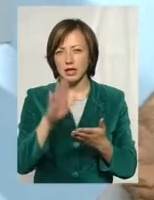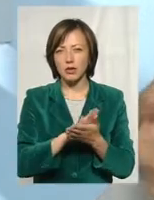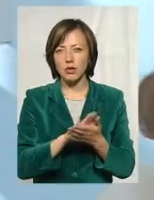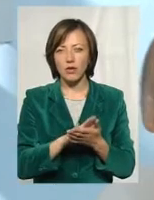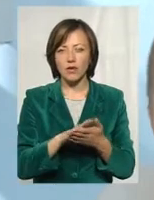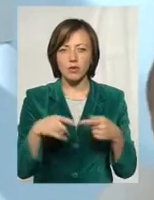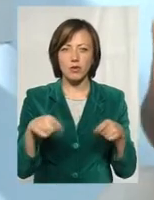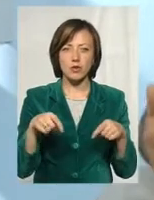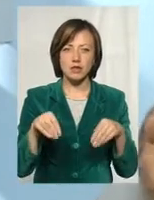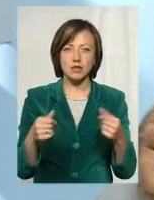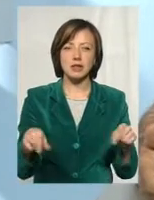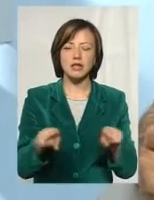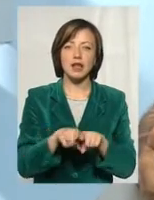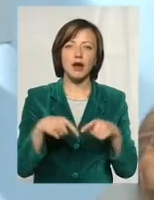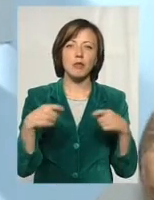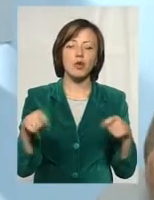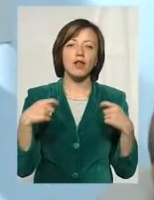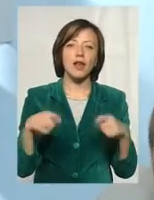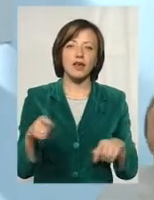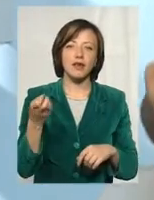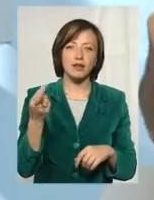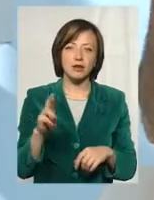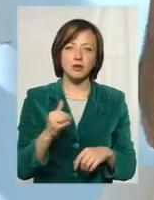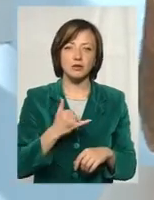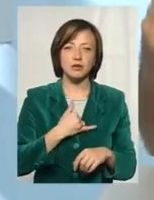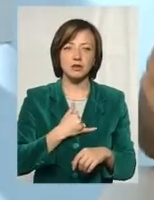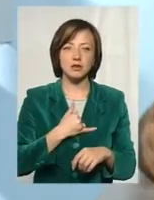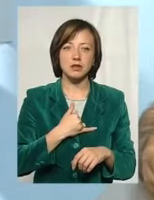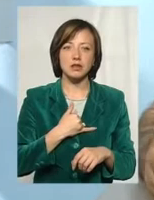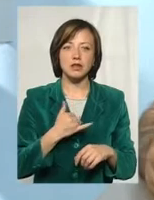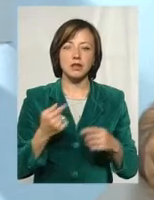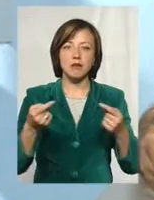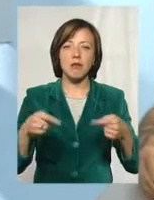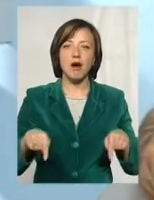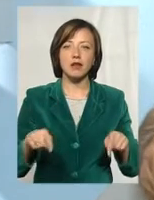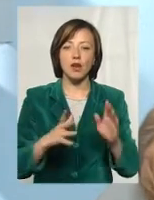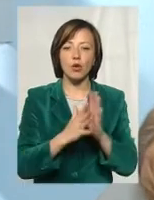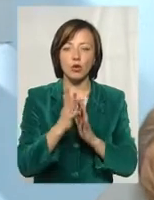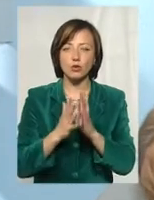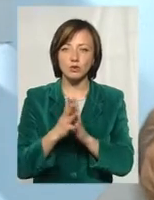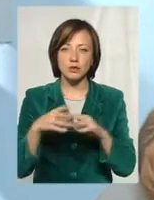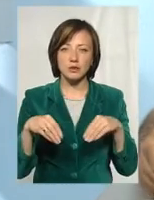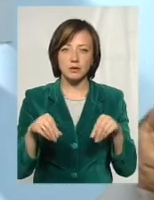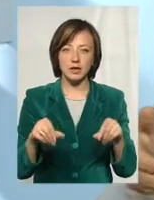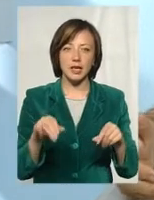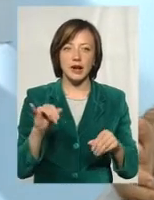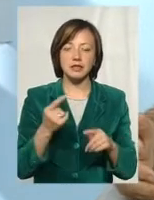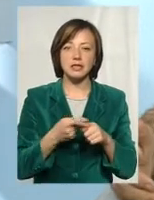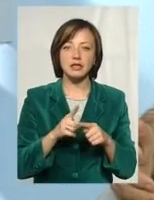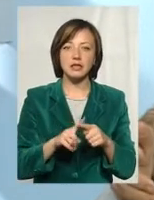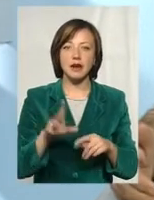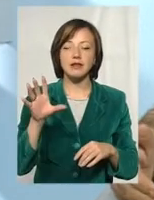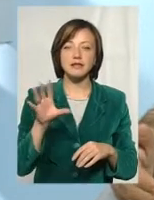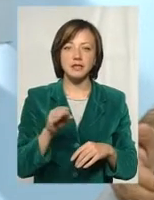та земля і так продається. Та в нас падає родючість, так далі. І це все